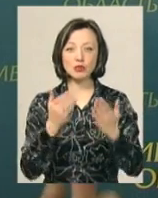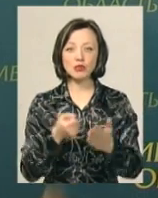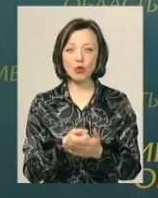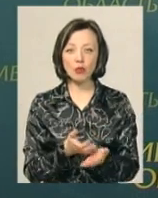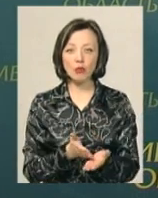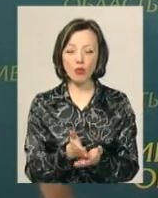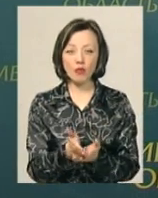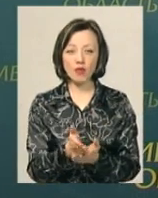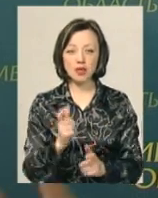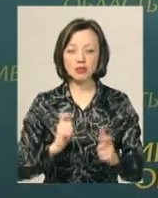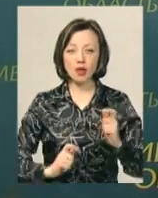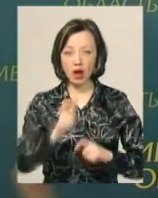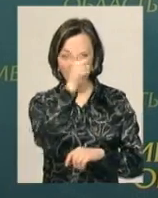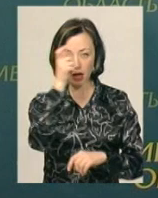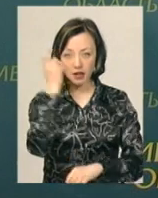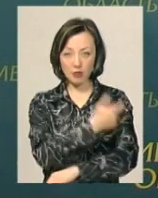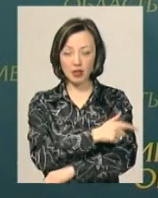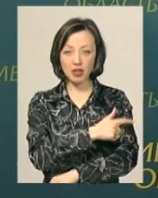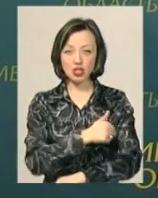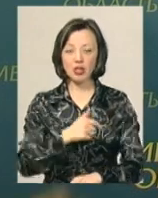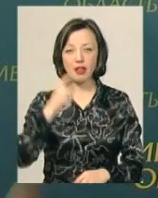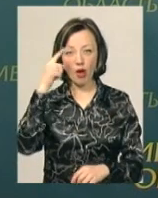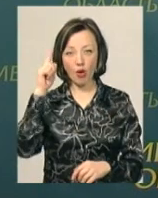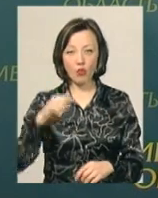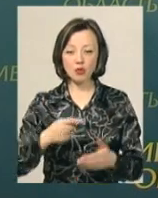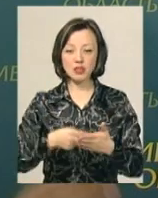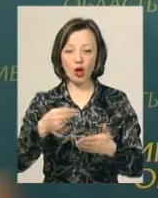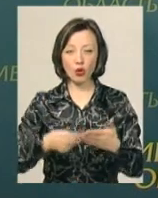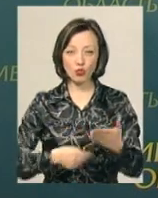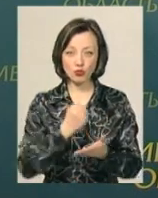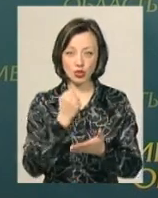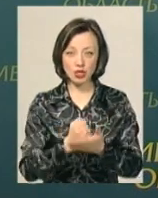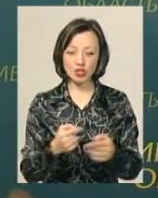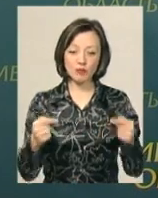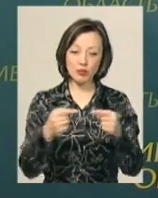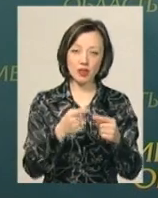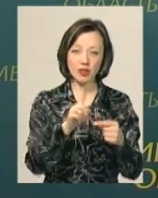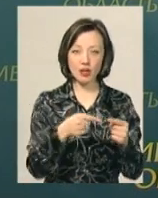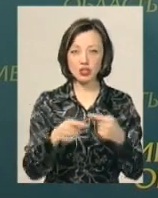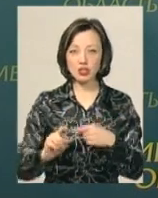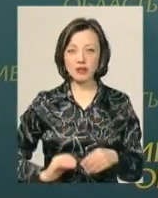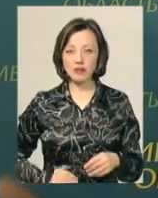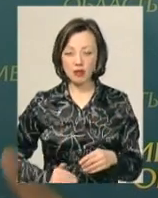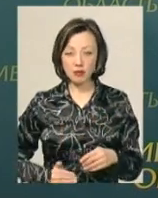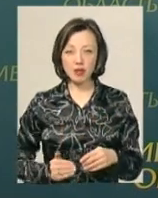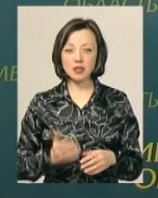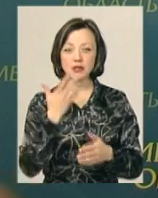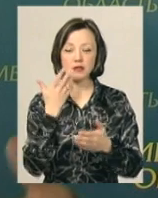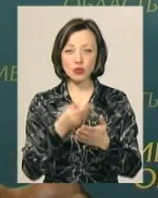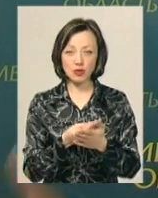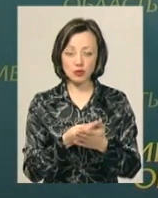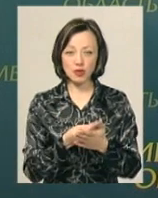профільного інституту Академії медичних наук, який би дав заключення, чи відповідає та чи інша фірма